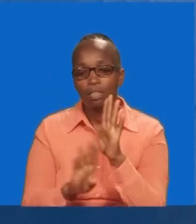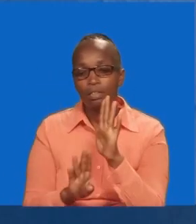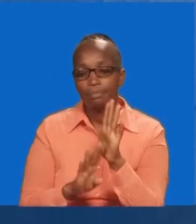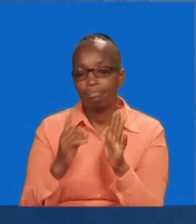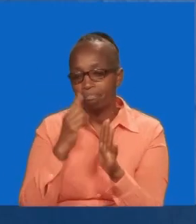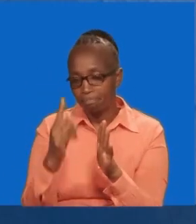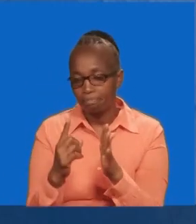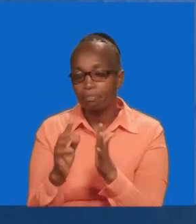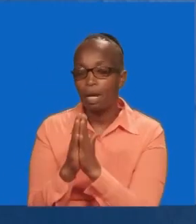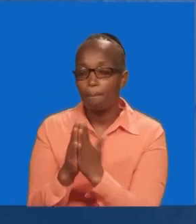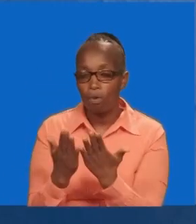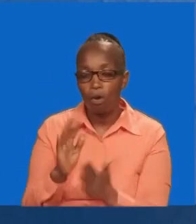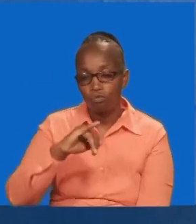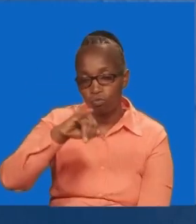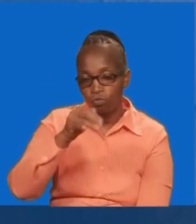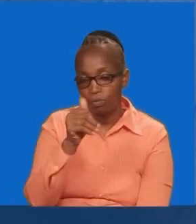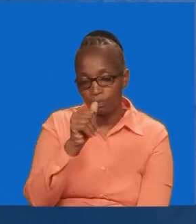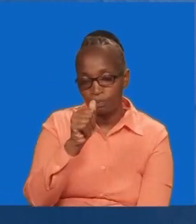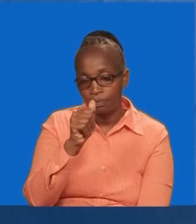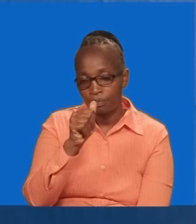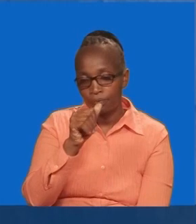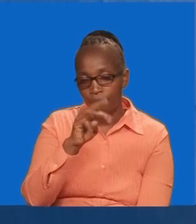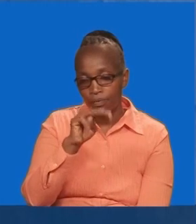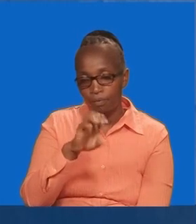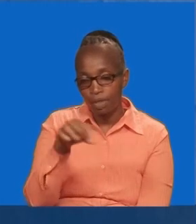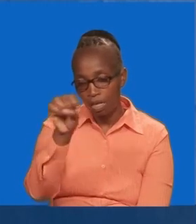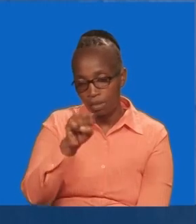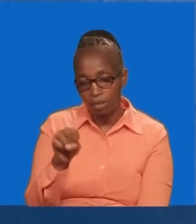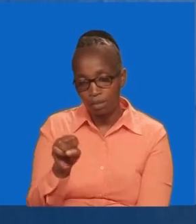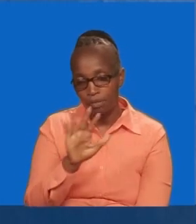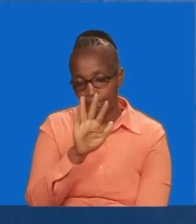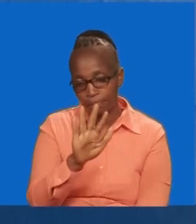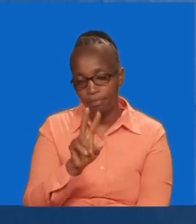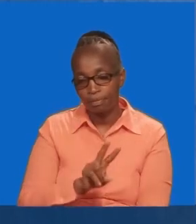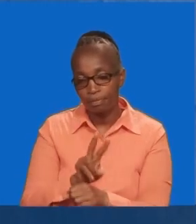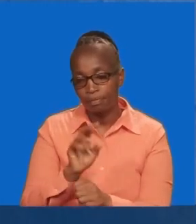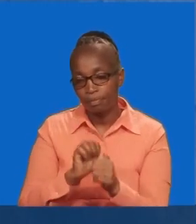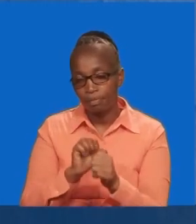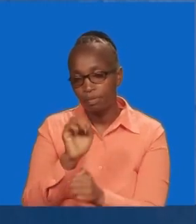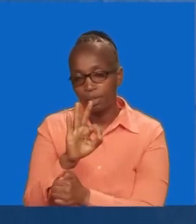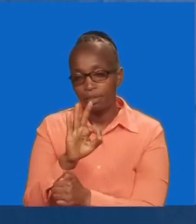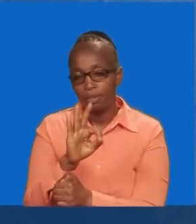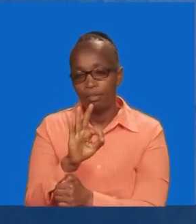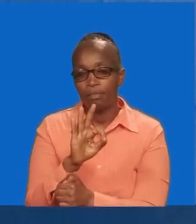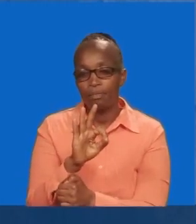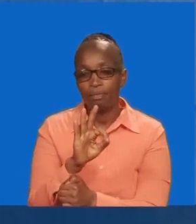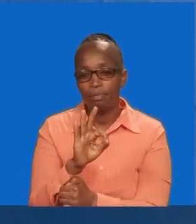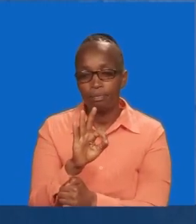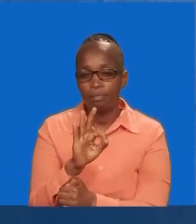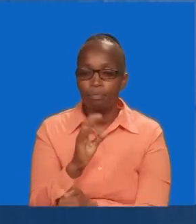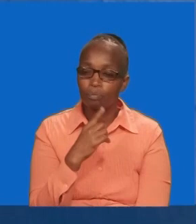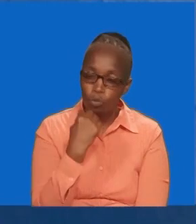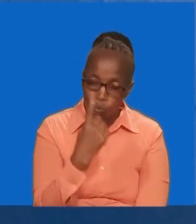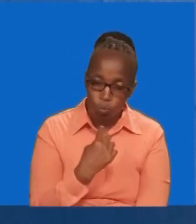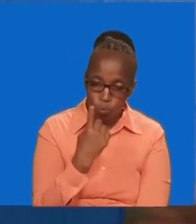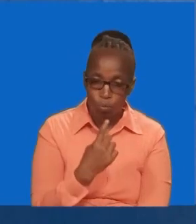kwenye James 5, kitabu cha Yakobo, mlango wa 5, na mstari wa 13, ukienda